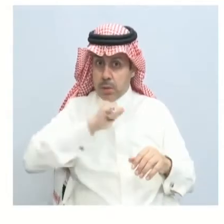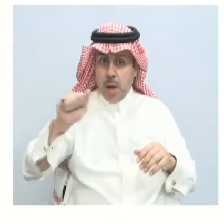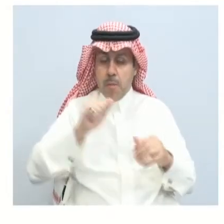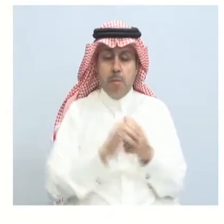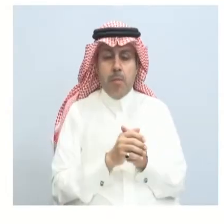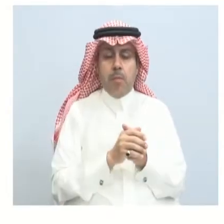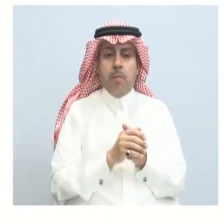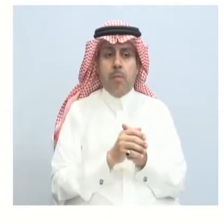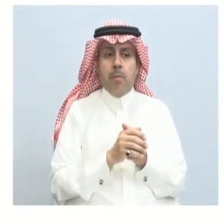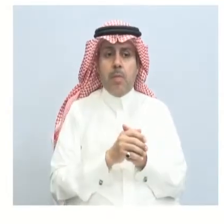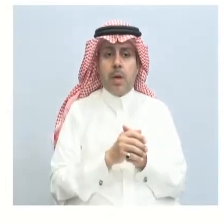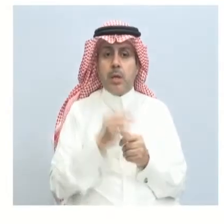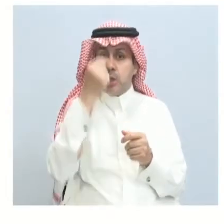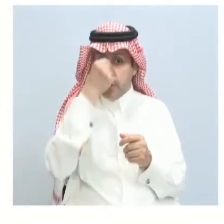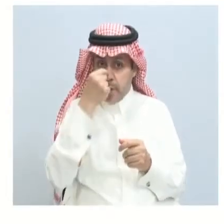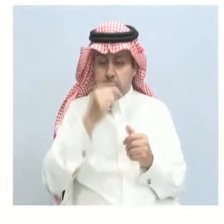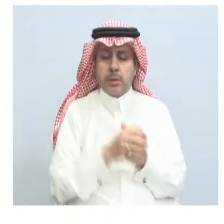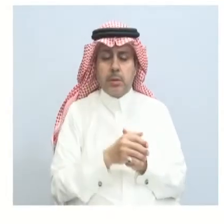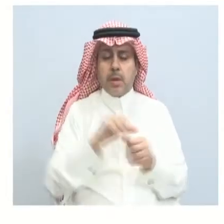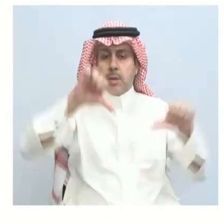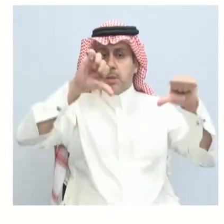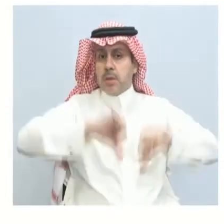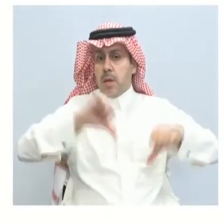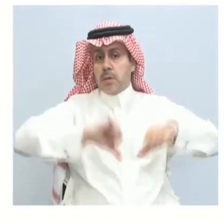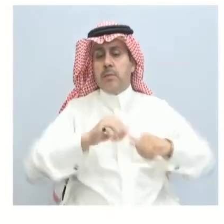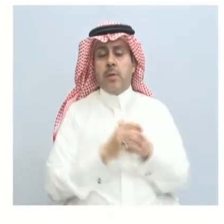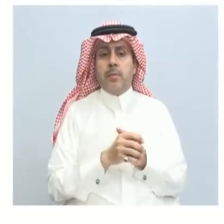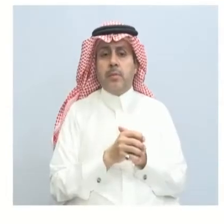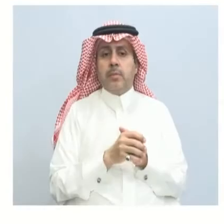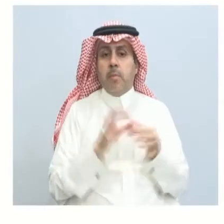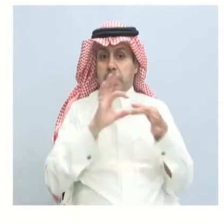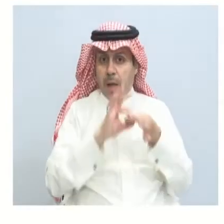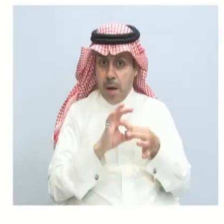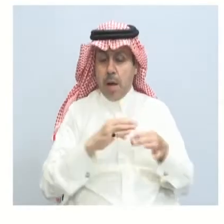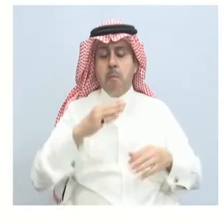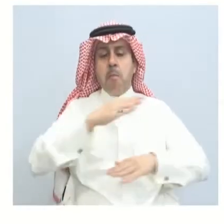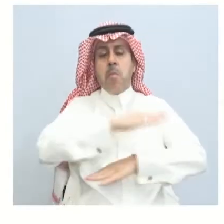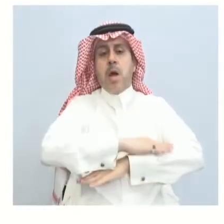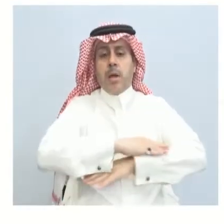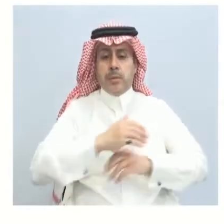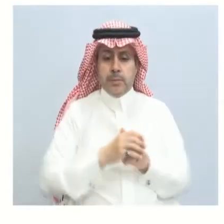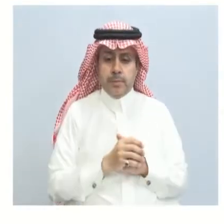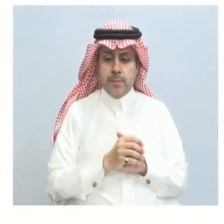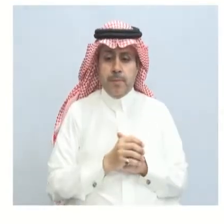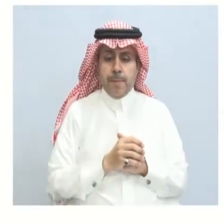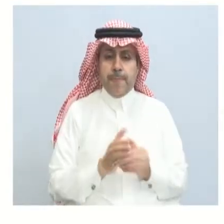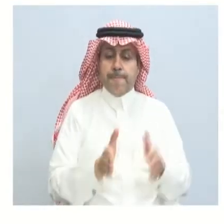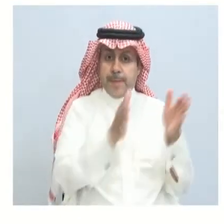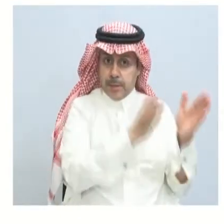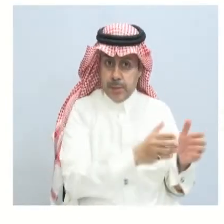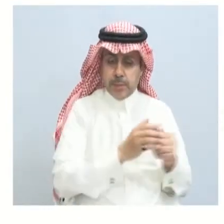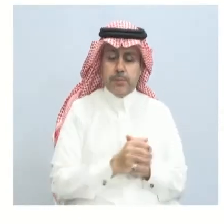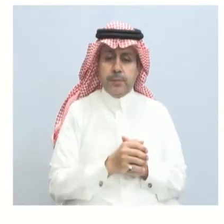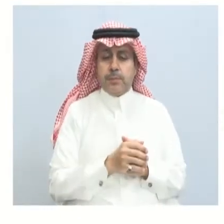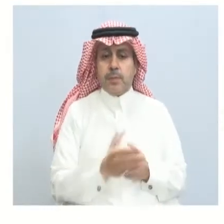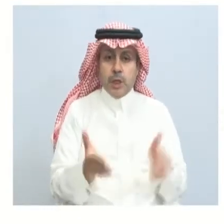ممن يتصف بهذه الصفات والمساوئ السي فيما يتعلق بالاخلاق بعد ذلك ناتي الى معاني